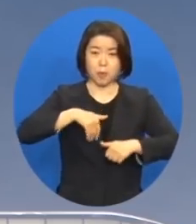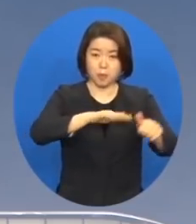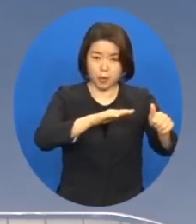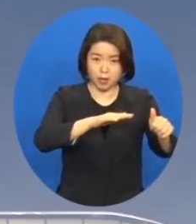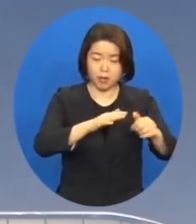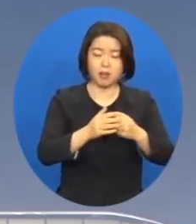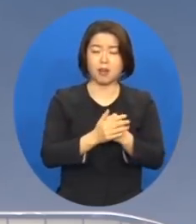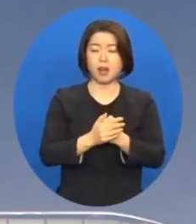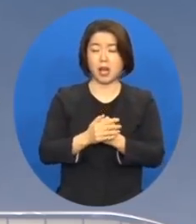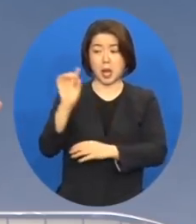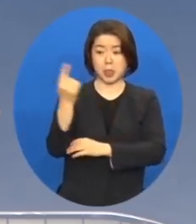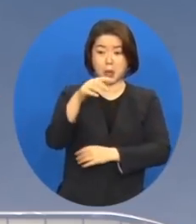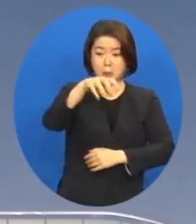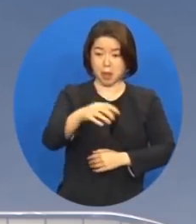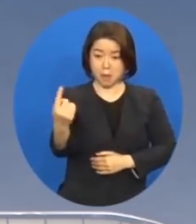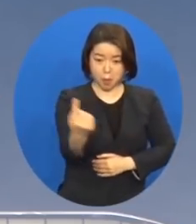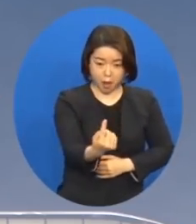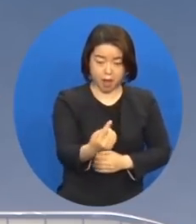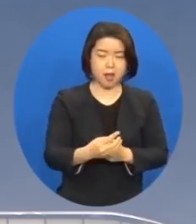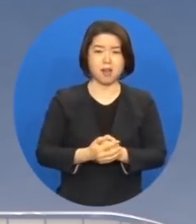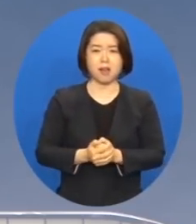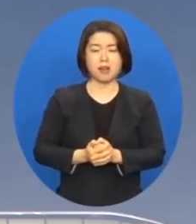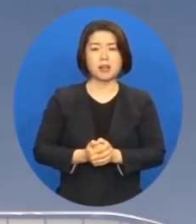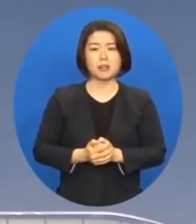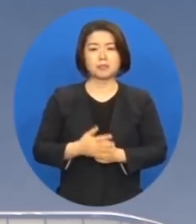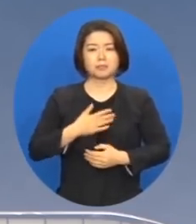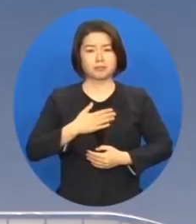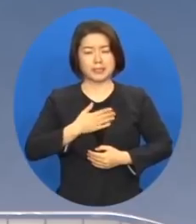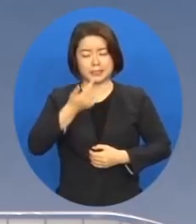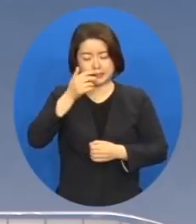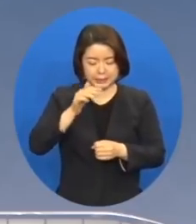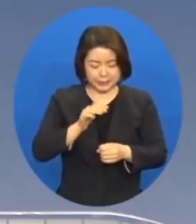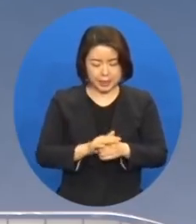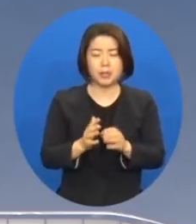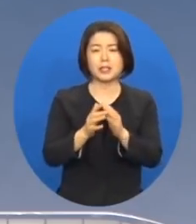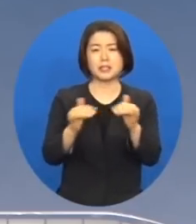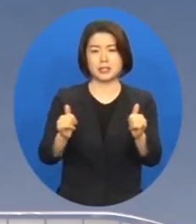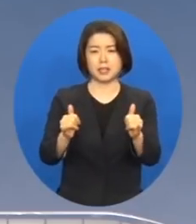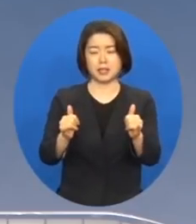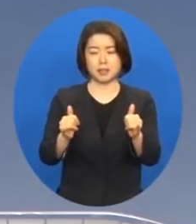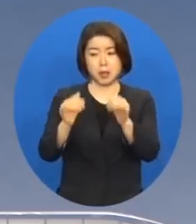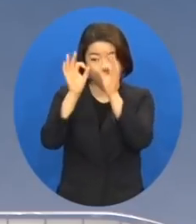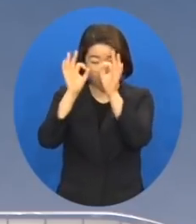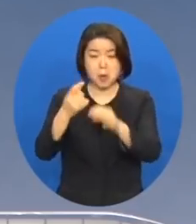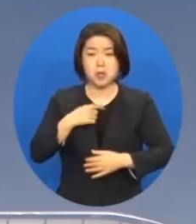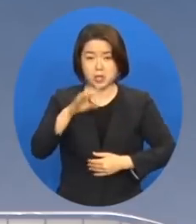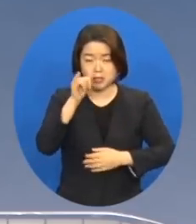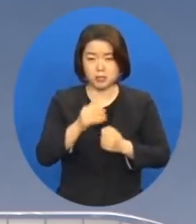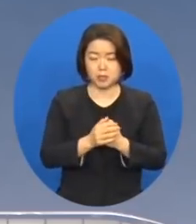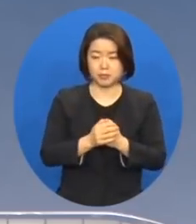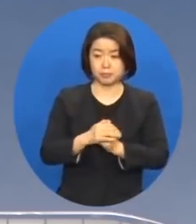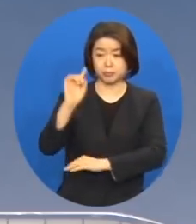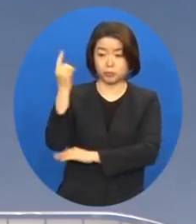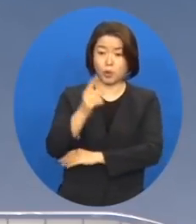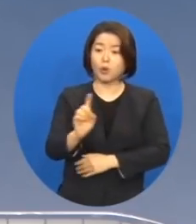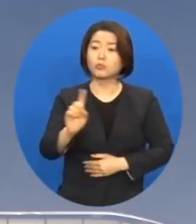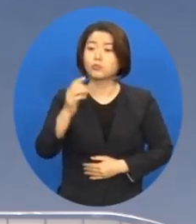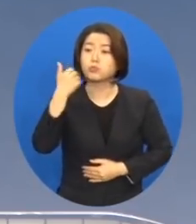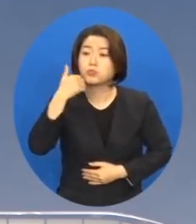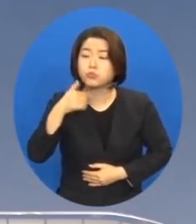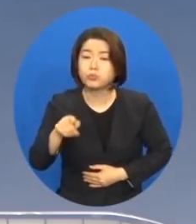나단 선지자가 다윗에게 가서 내가 참 기가 막힌 사람을 보았습니다. 다윗이 어떤 사람이길래